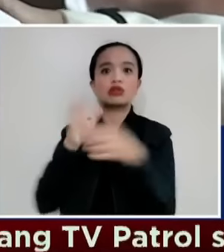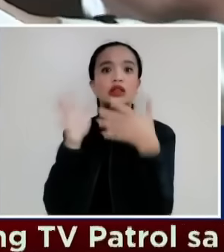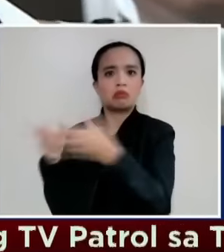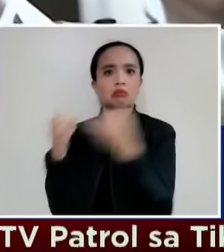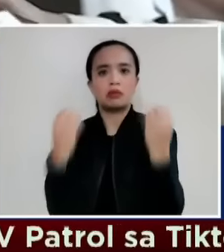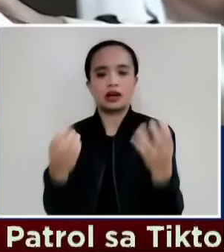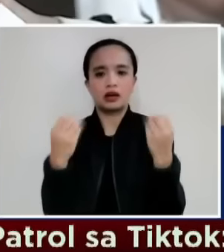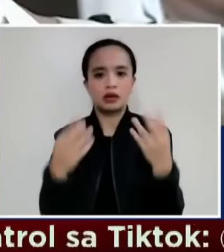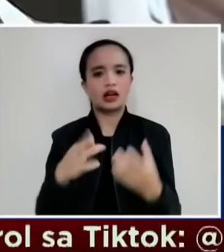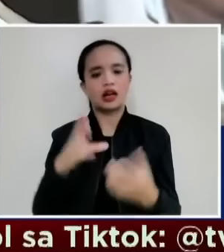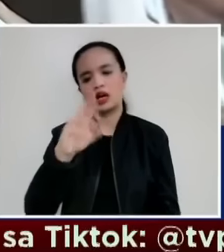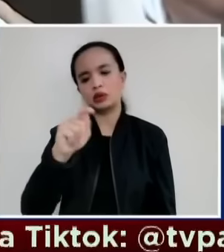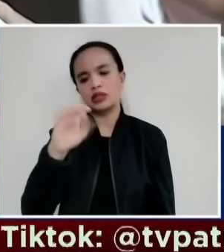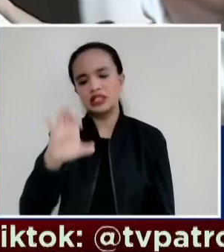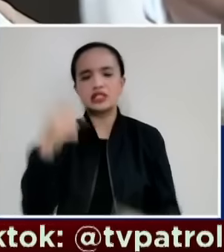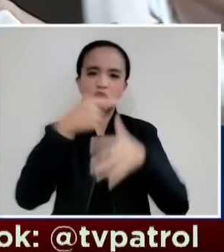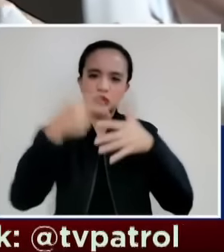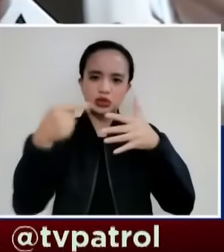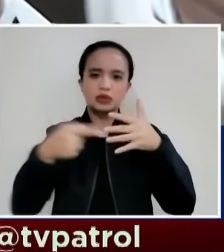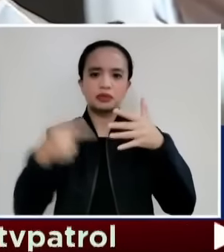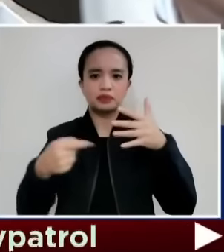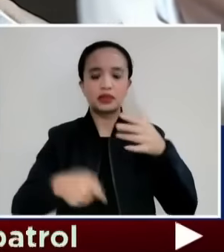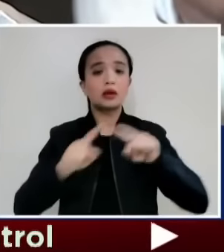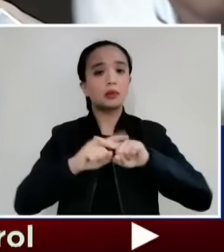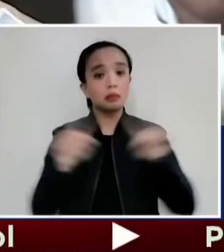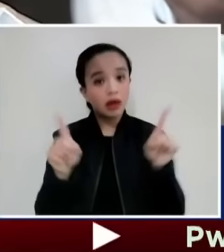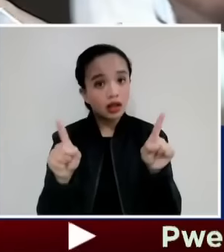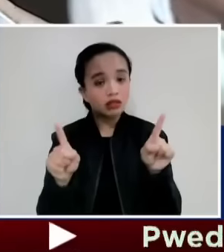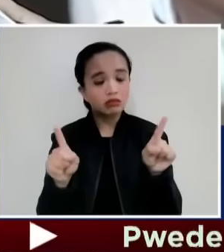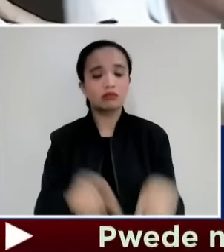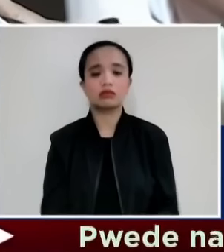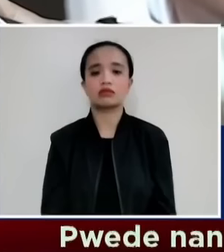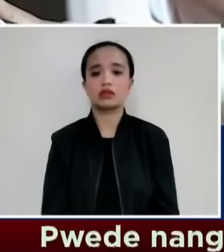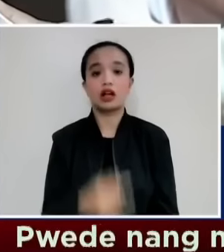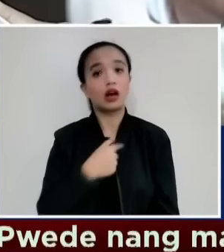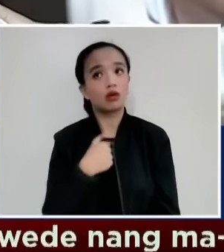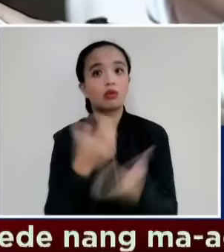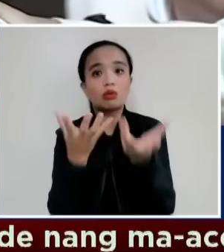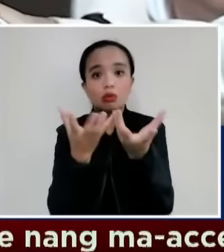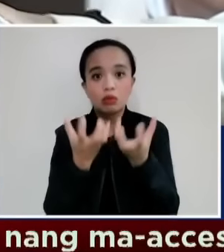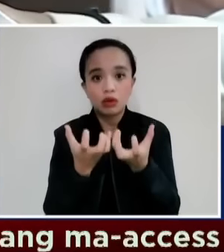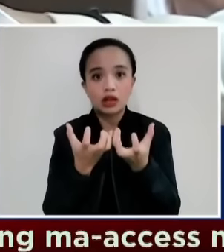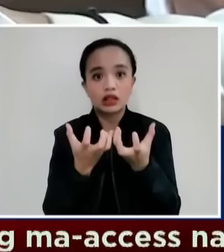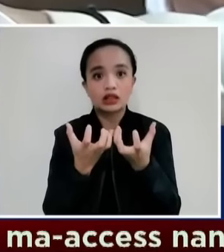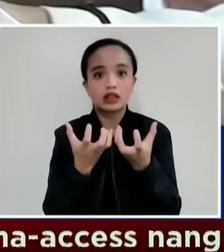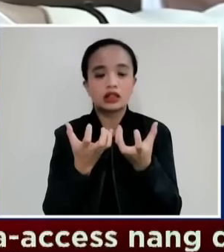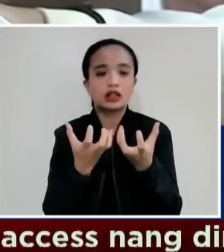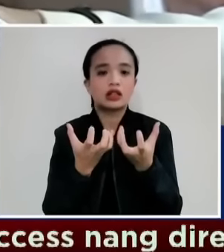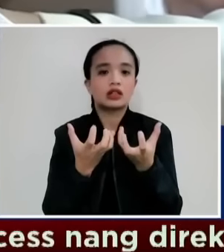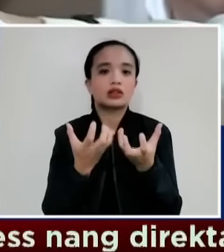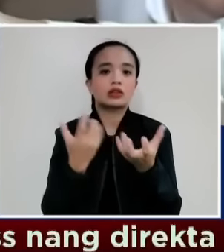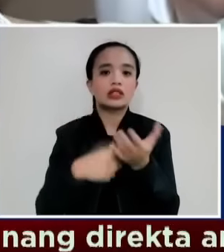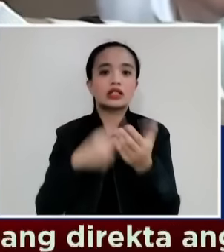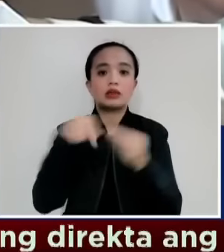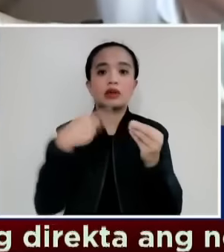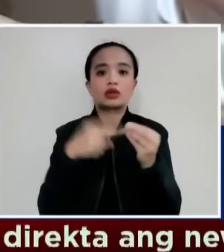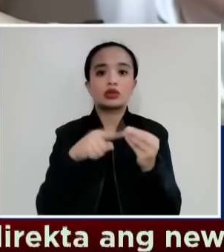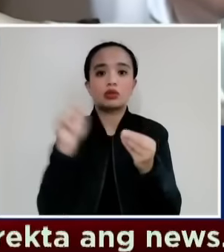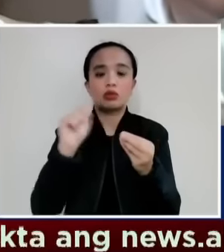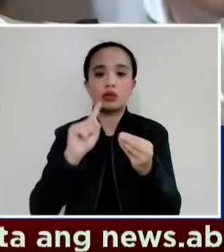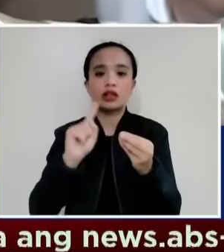etc., etc. But I would have wanted to hear something about the Maritime Zone Bill. Siguro